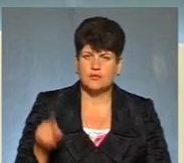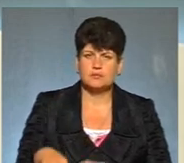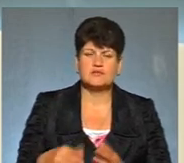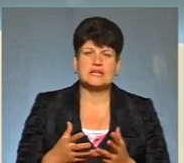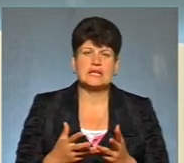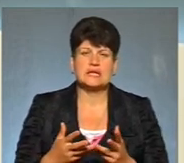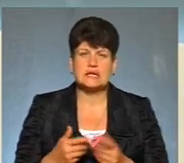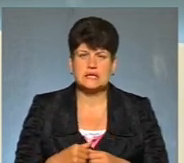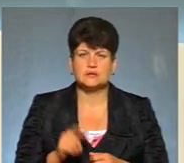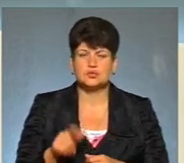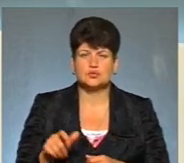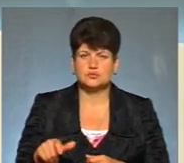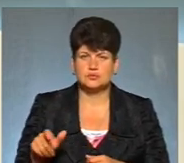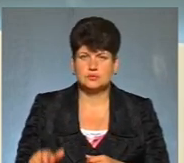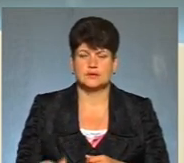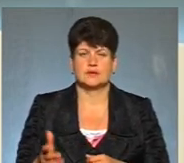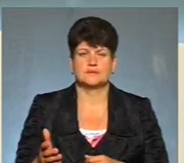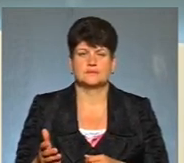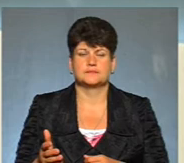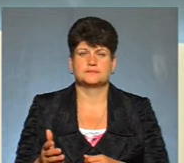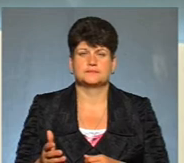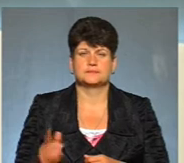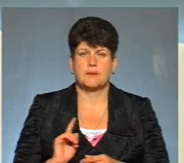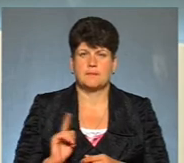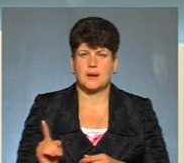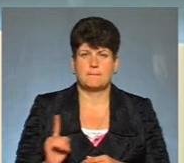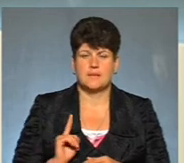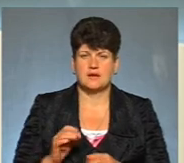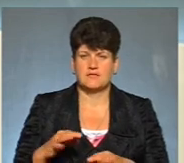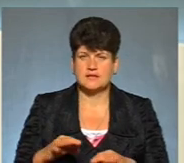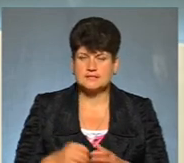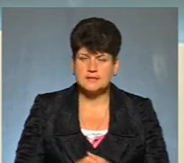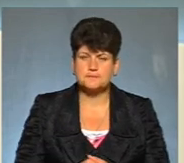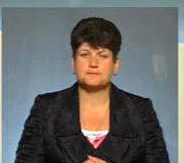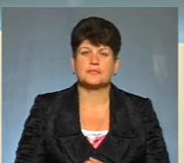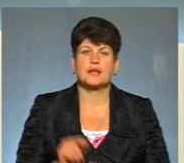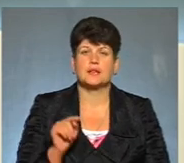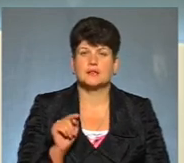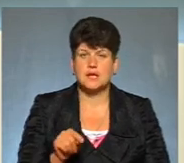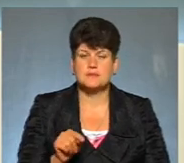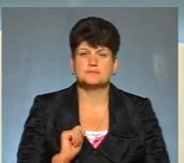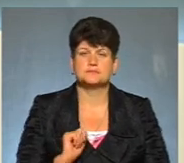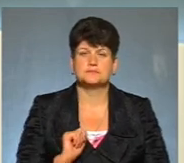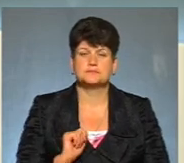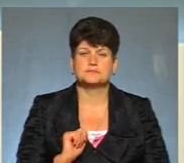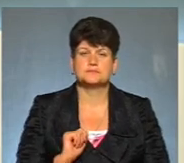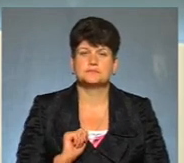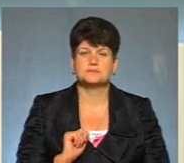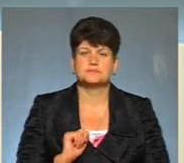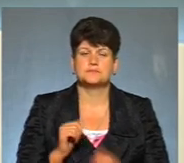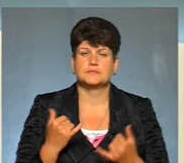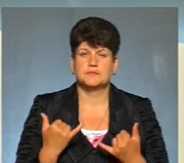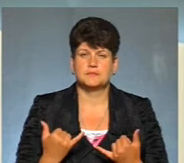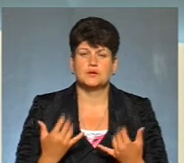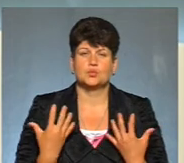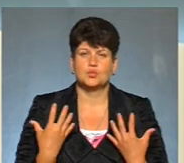кількості пасажирів при пасажирських перевезеннях. Тобто там тепер